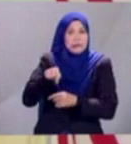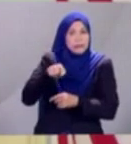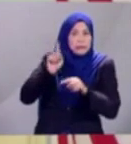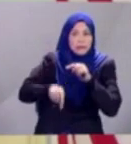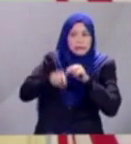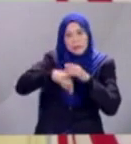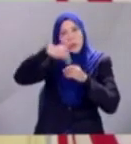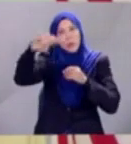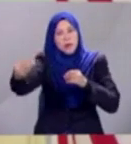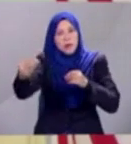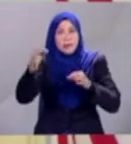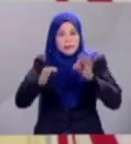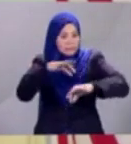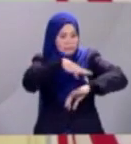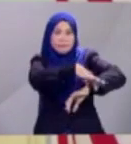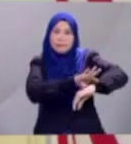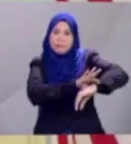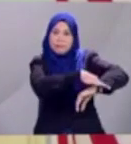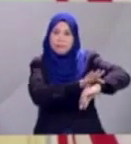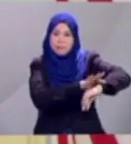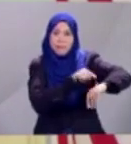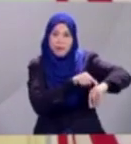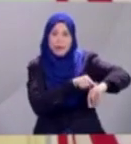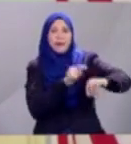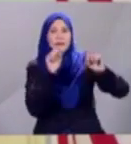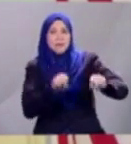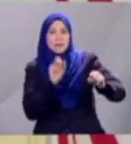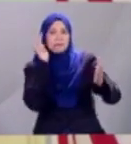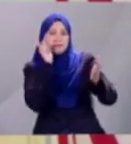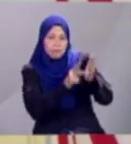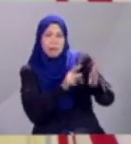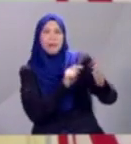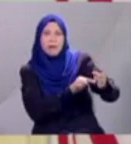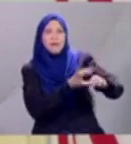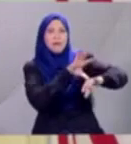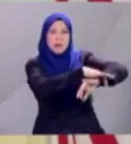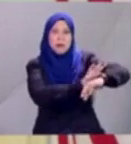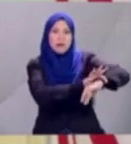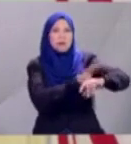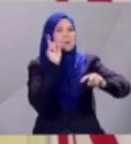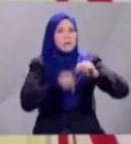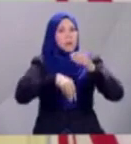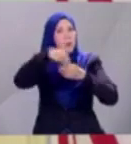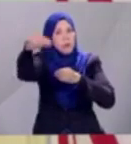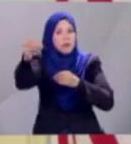dengan wristband yang ada di tangan masing-masing, mereka akan dapat dikenal pasti. Dan kerajaan